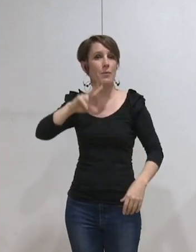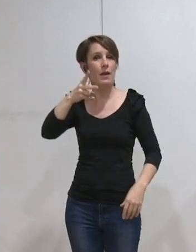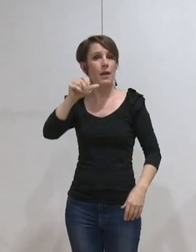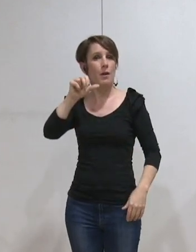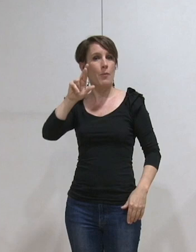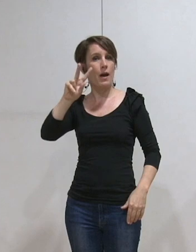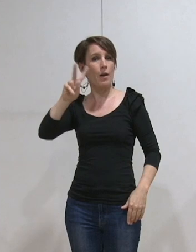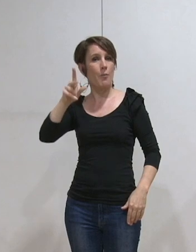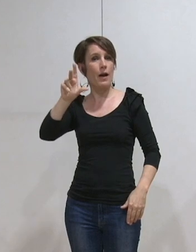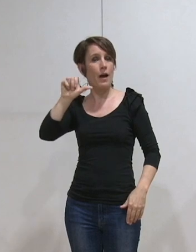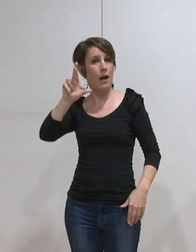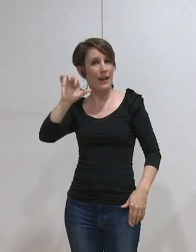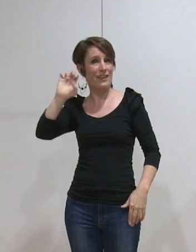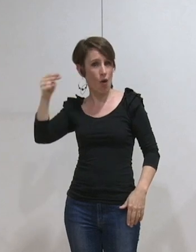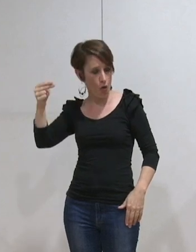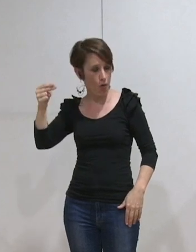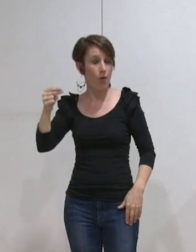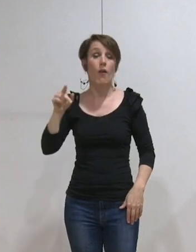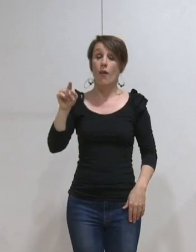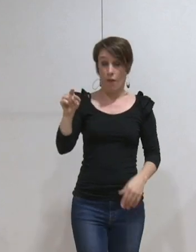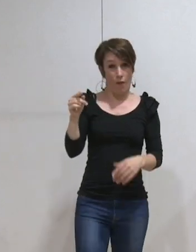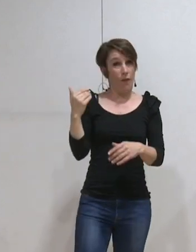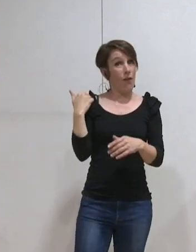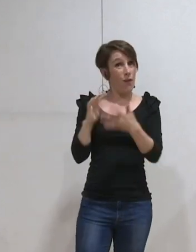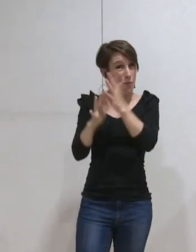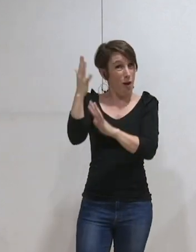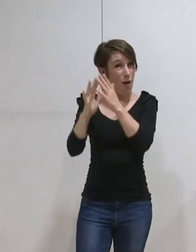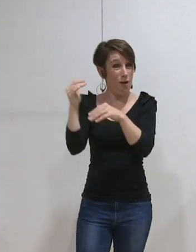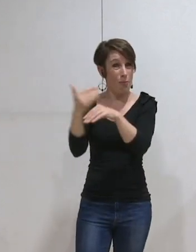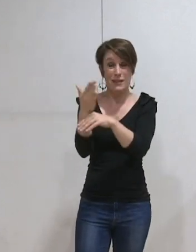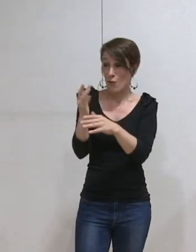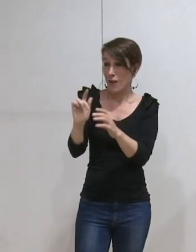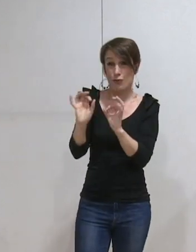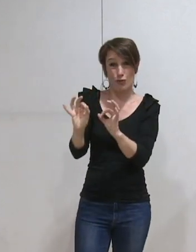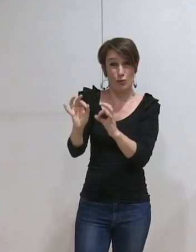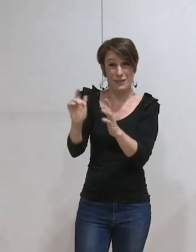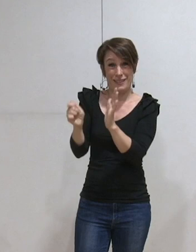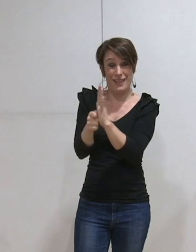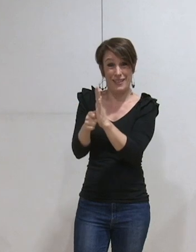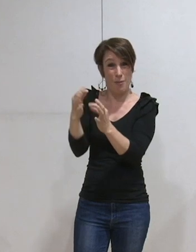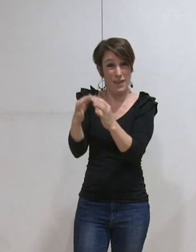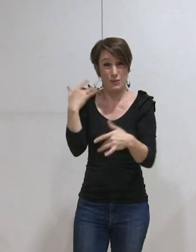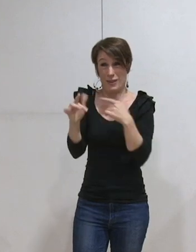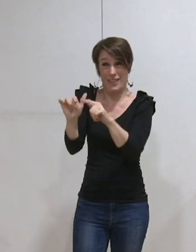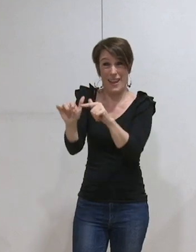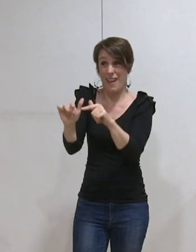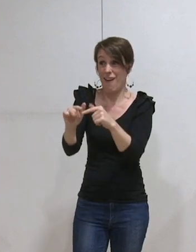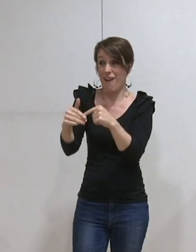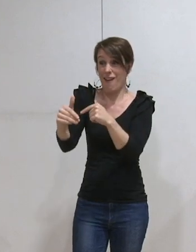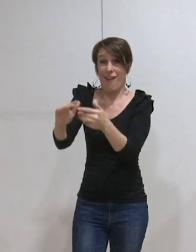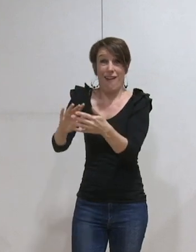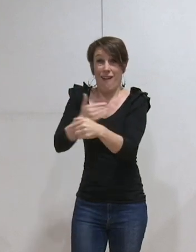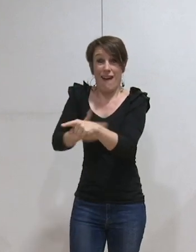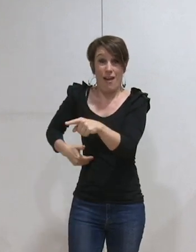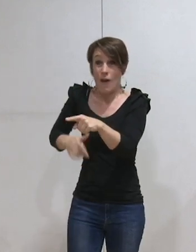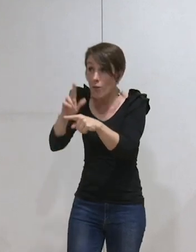d'une représentation n'a pas fait de victime il faut le souligner et c'est notamment grâce à leur sang-froid je tiens à rendre